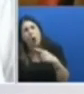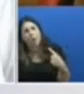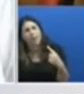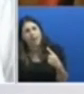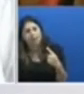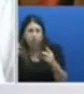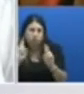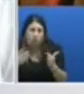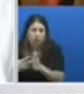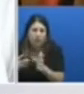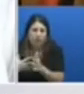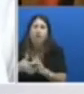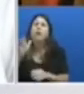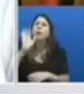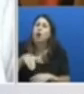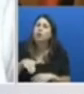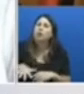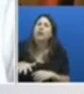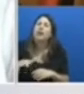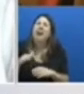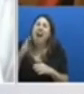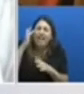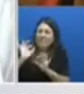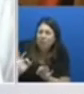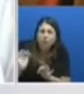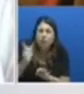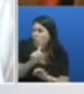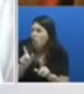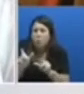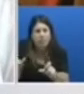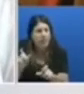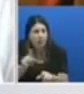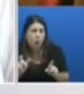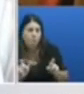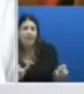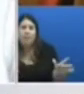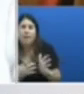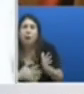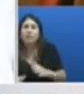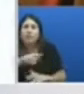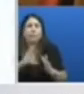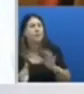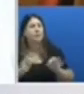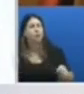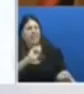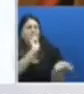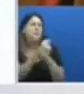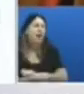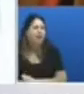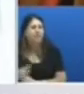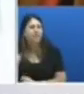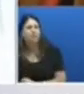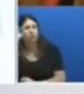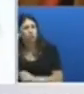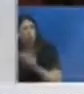בתמונות הדמוקרטיה ובמשטר זה בית המשפט העליון בשבתו כ בגץ בית המשפט הון שאלה חברת הכנסת לאור הדברים האלה